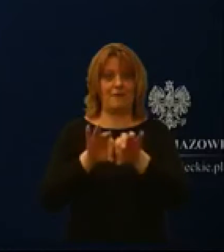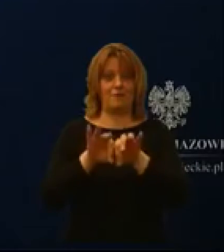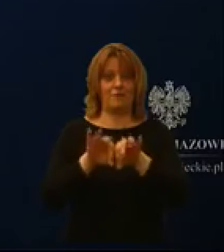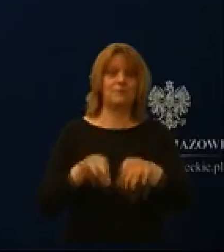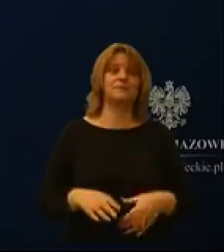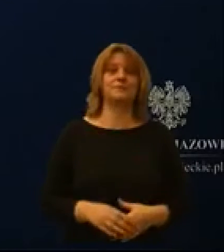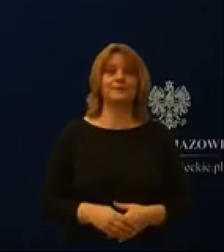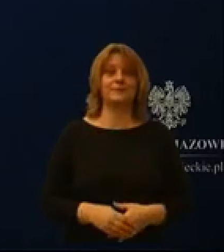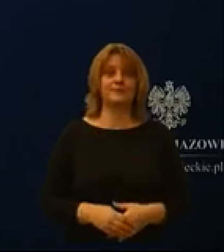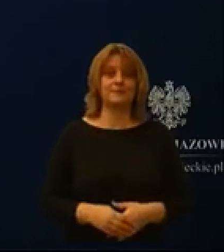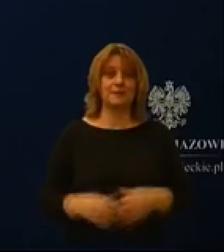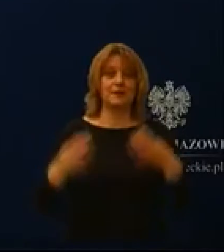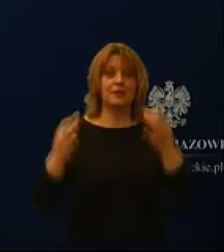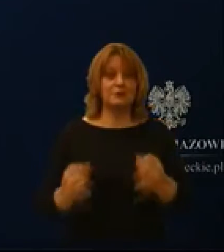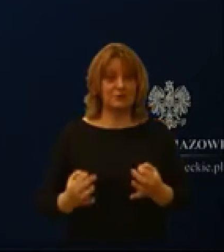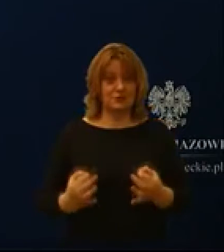Dzisiaj